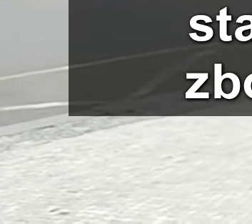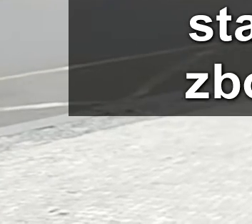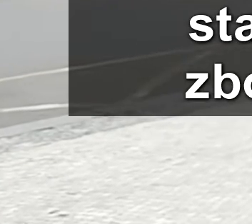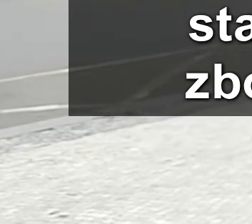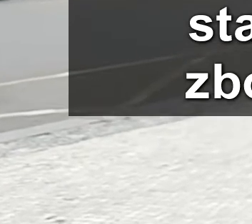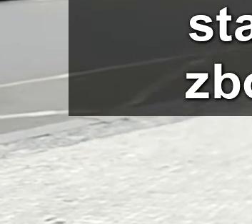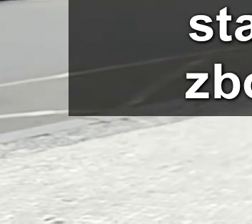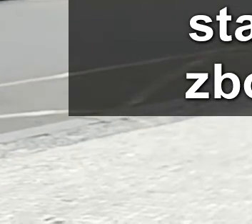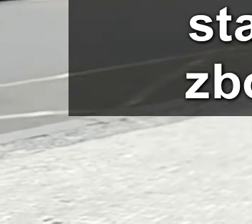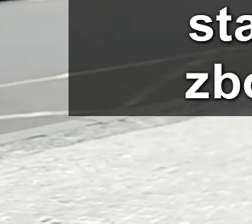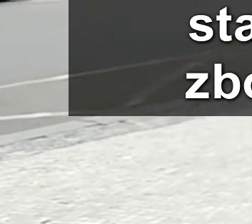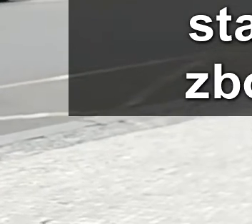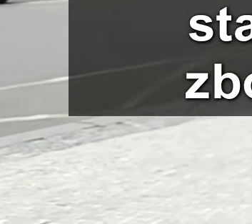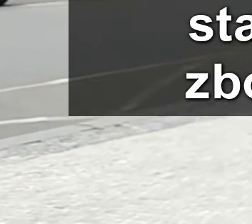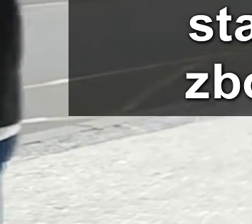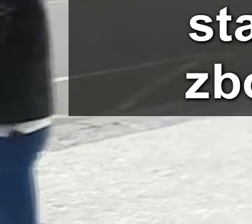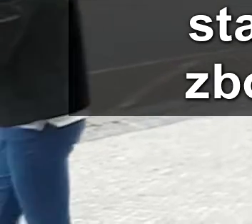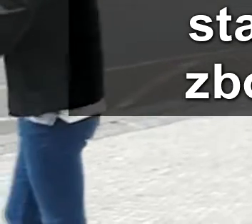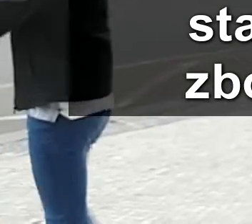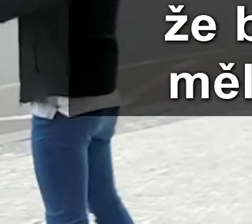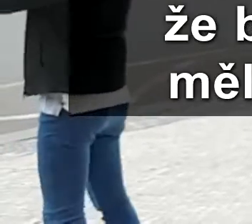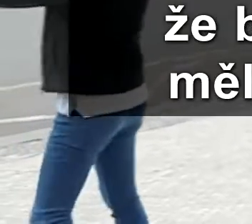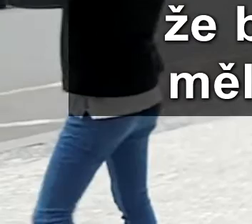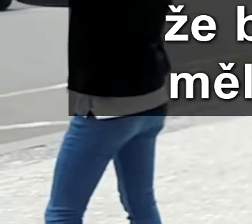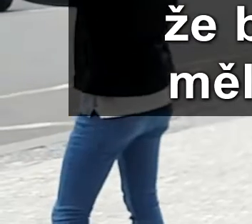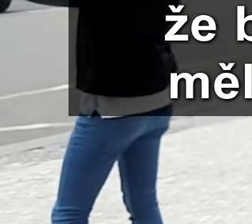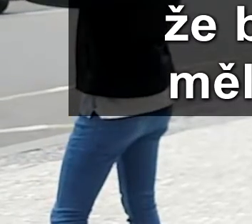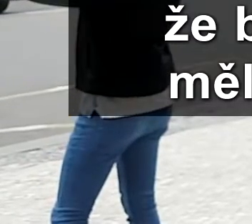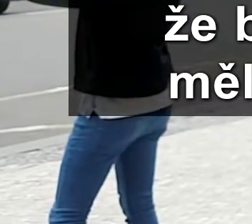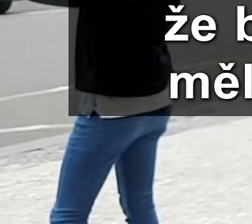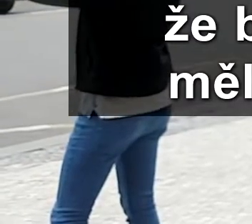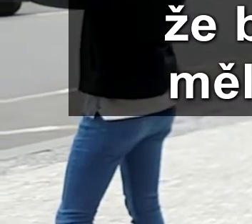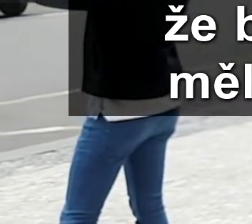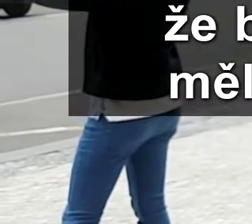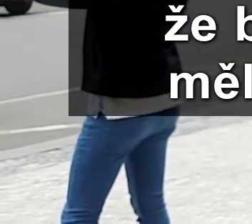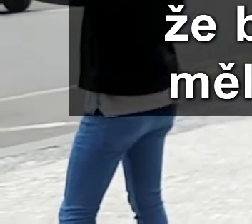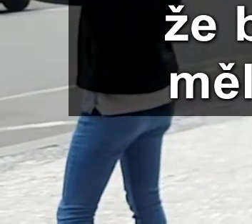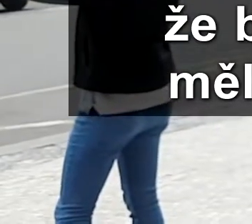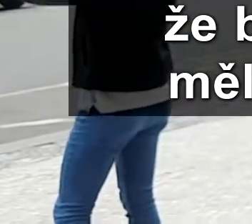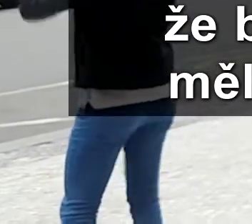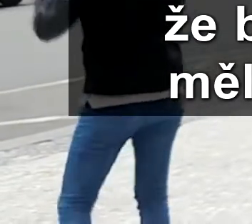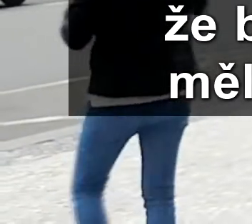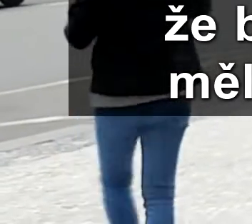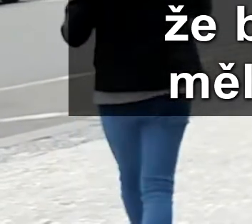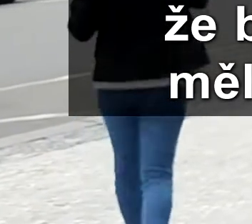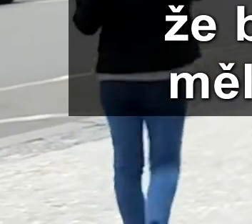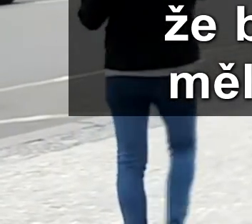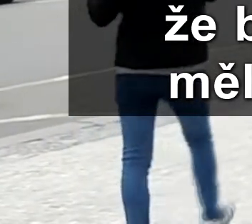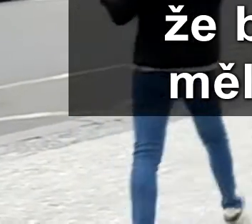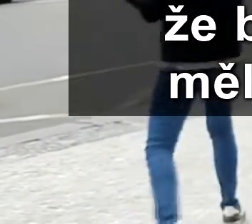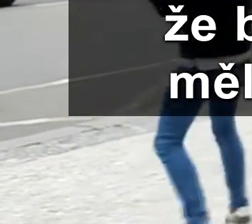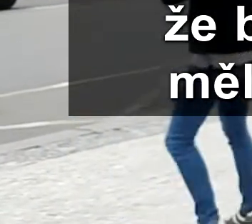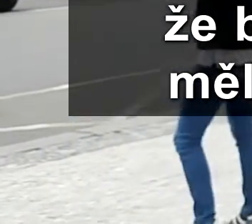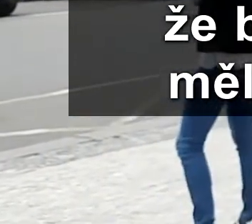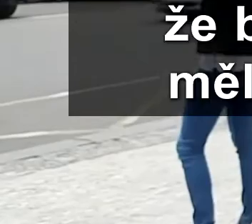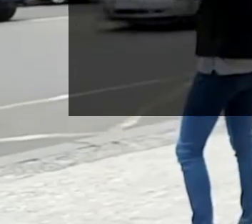by to vlastně znamenalo jenom zbohatnutí společnosti. Znamenalo by to, že bychom všichni jako lidé ve společnosti měli mnohem